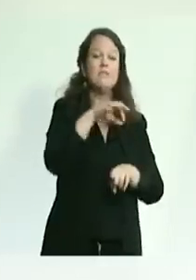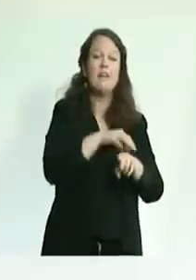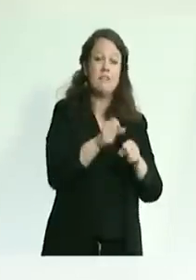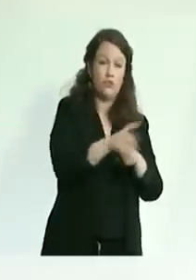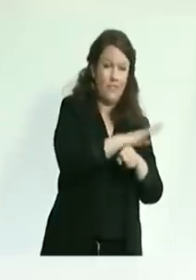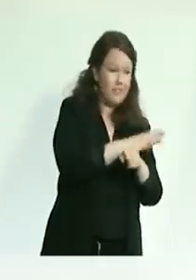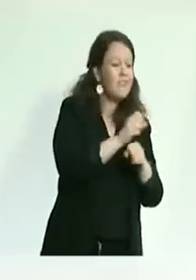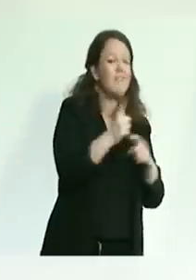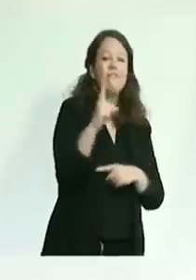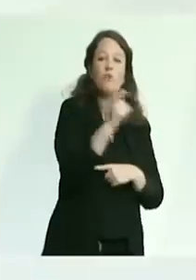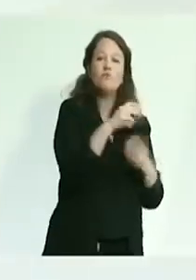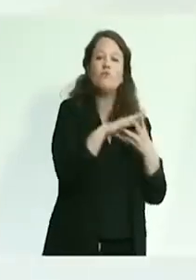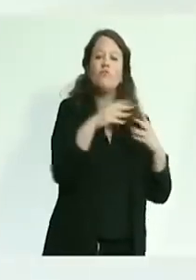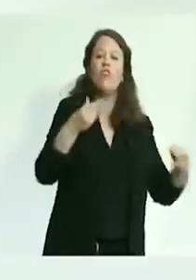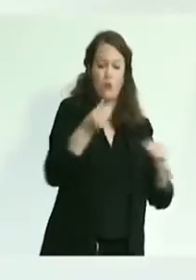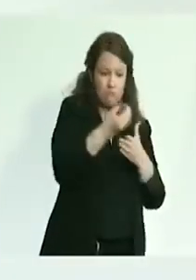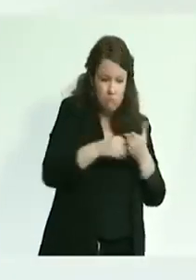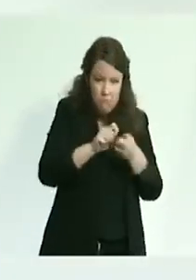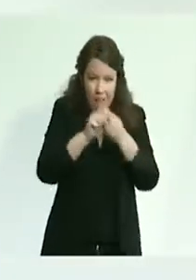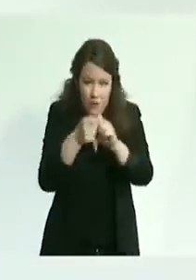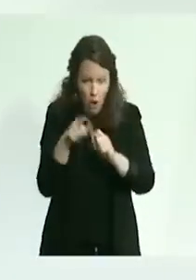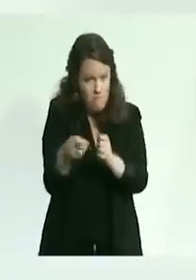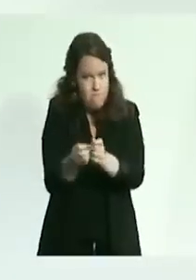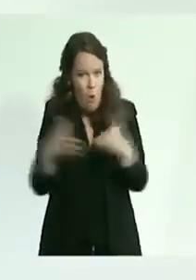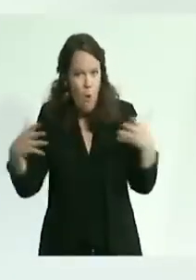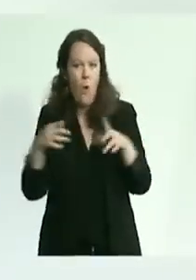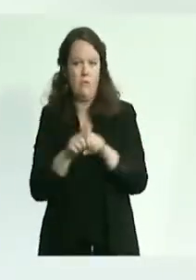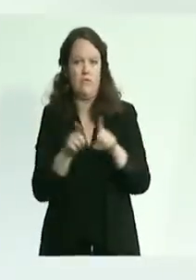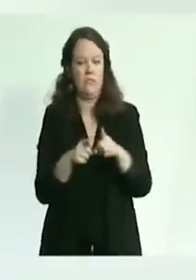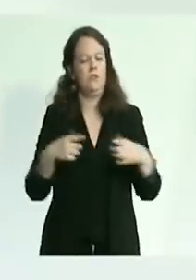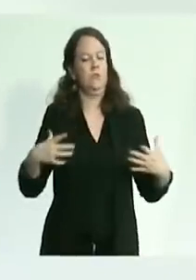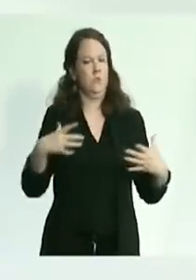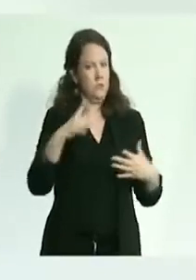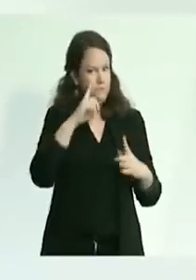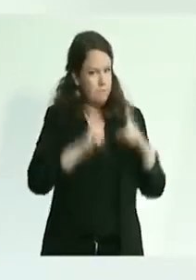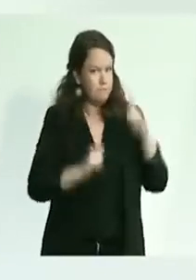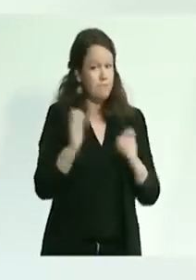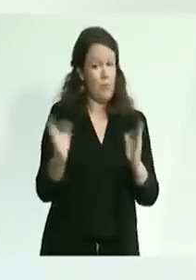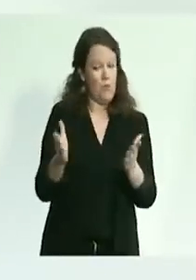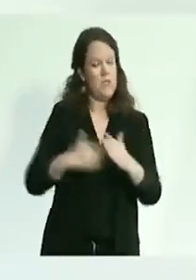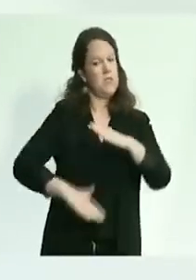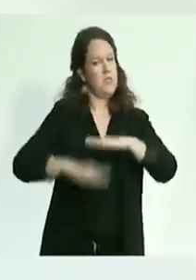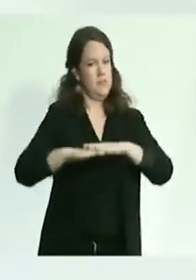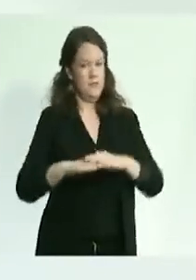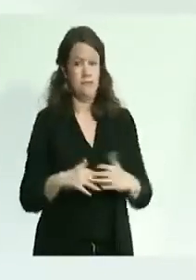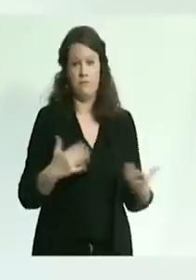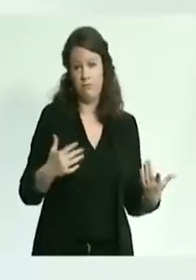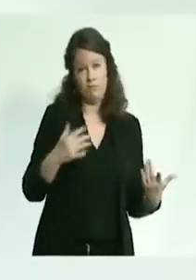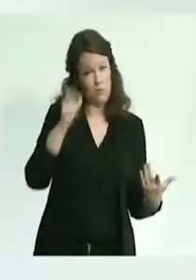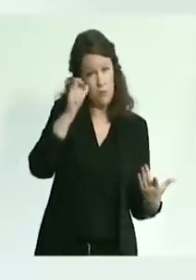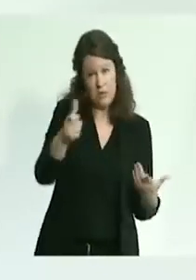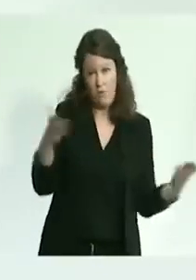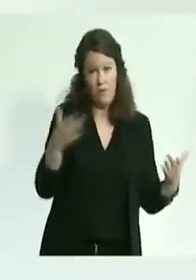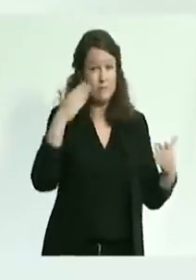hôpitaux réelle. Je rappelle ici une évidence, mais une évidence qu'il ne faut jamais perdre de vue. Plus le virus circule, plus le nombre de